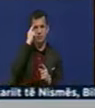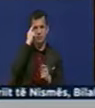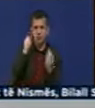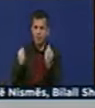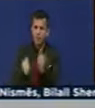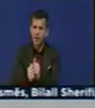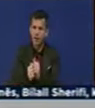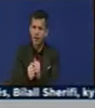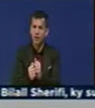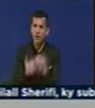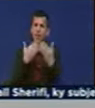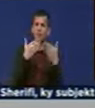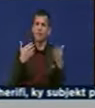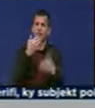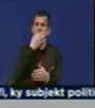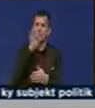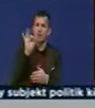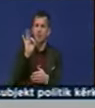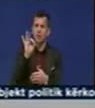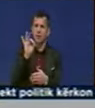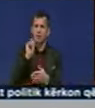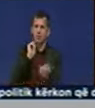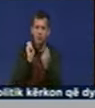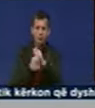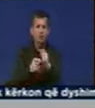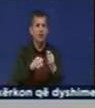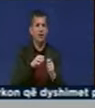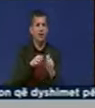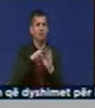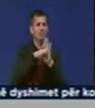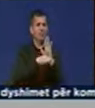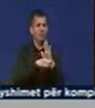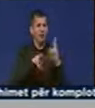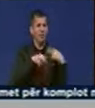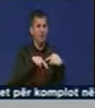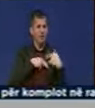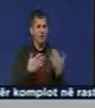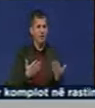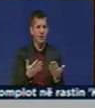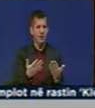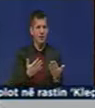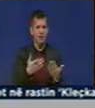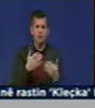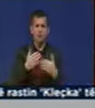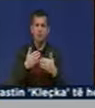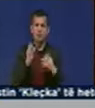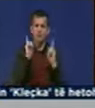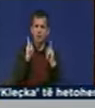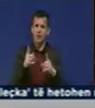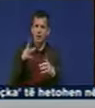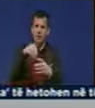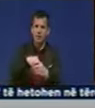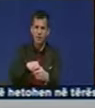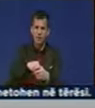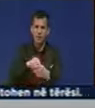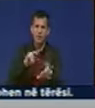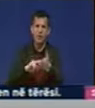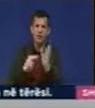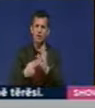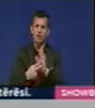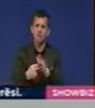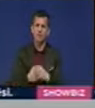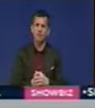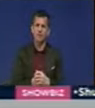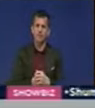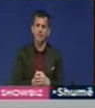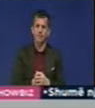së një modeli të përshtatshëm të obligimeve ligjore për një minimum të përfshirjes së femrës në politikë, në